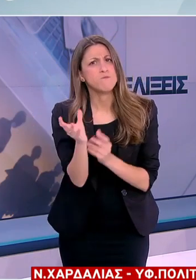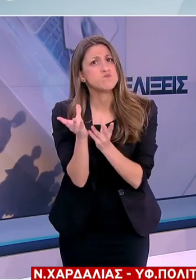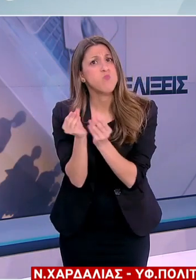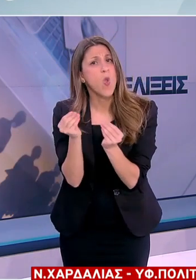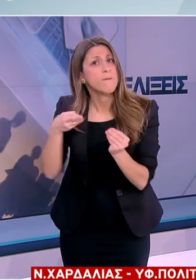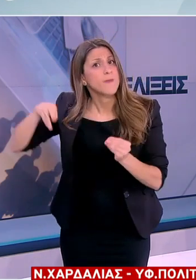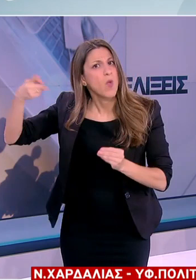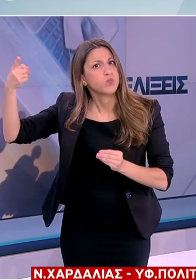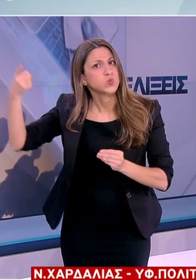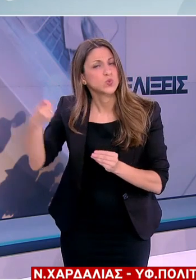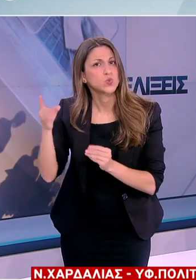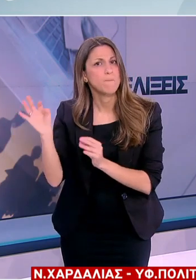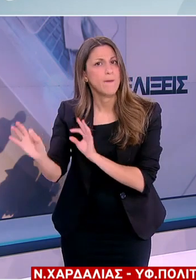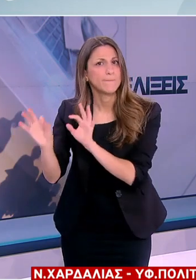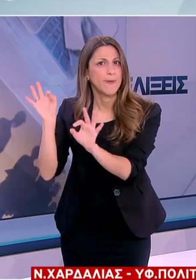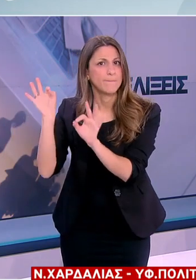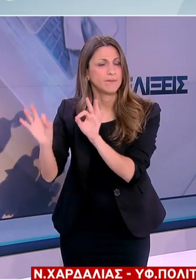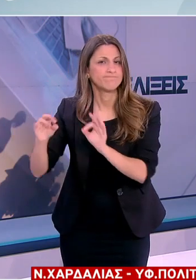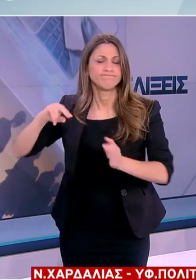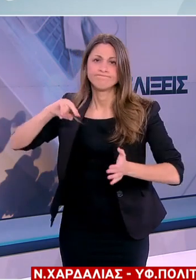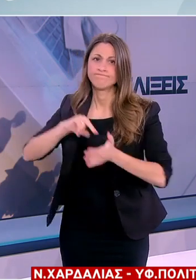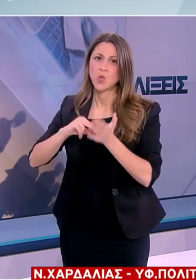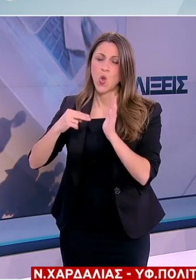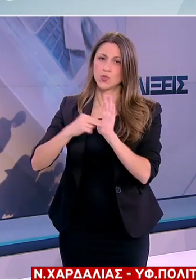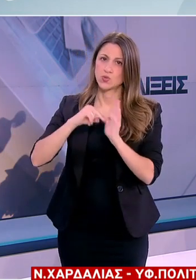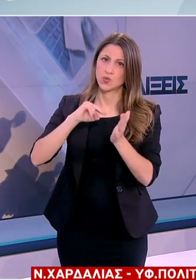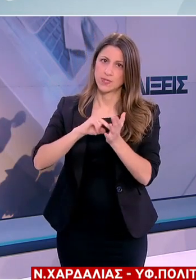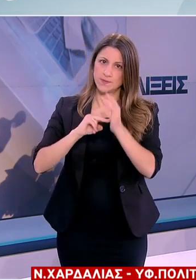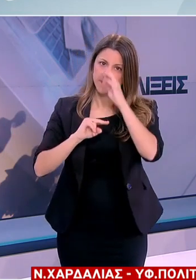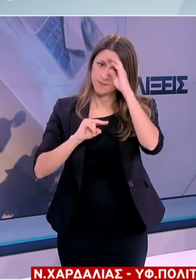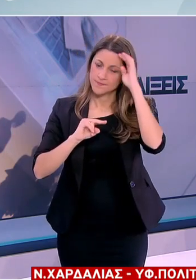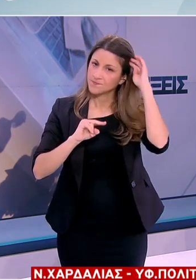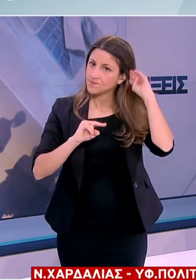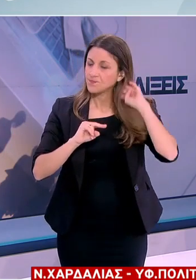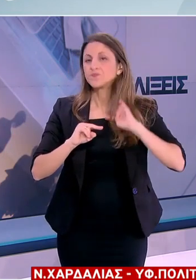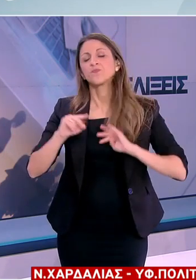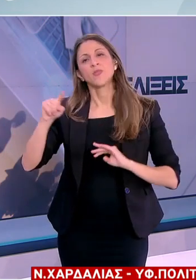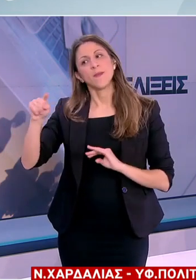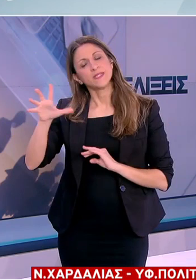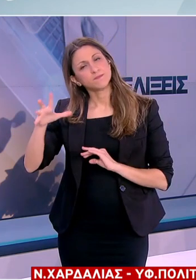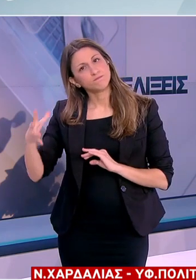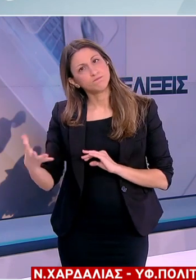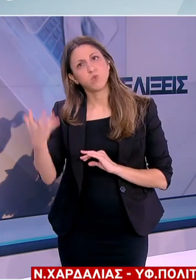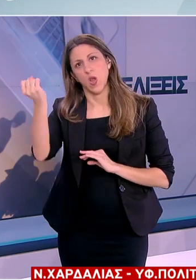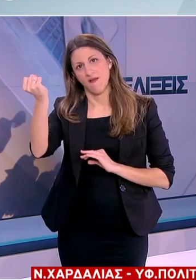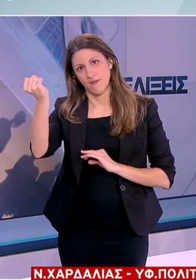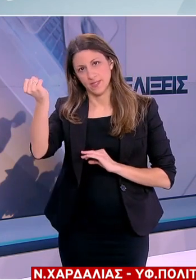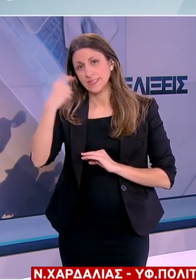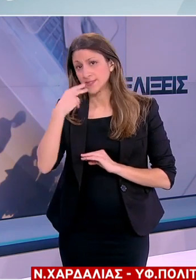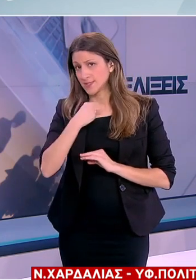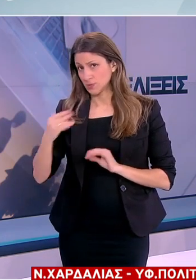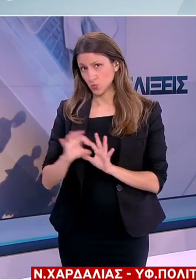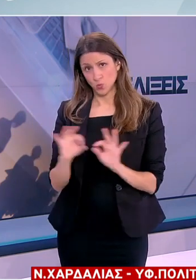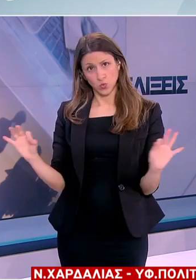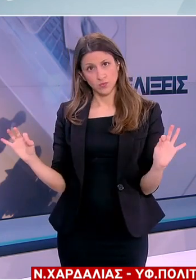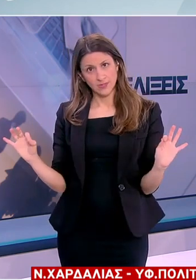πολύ μεγάλα υψηλά φορτία. Αποφύγαμε μια κατάσταση δύσκολη. Αυτό όμως δεν σημαίνει